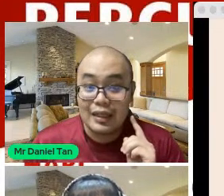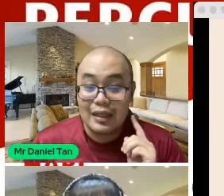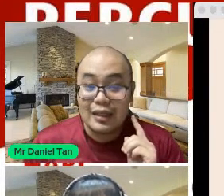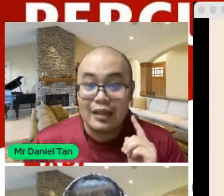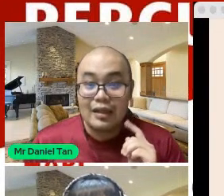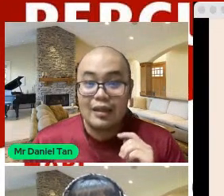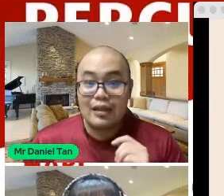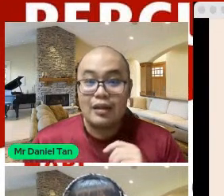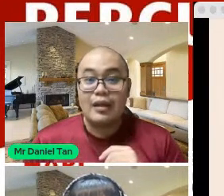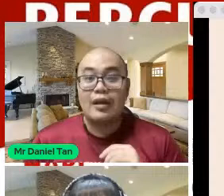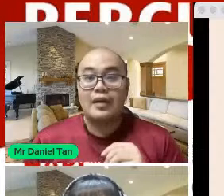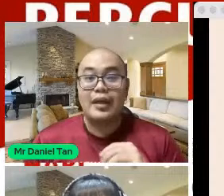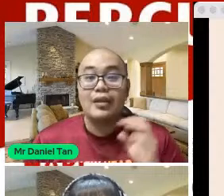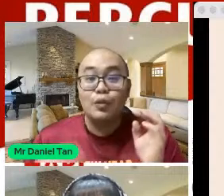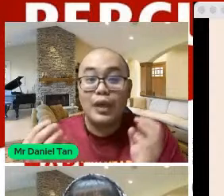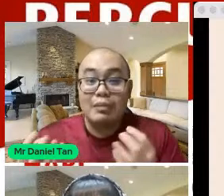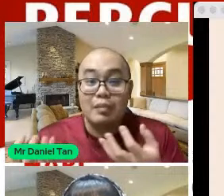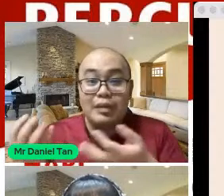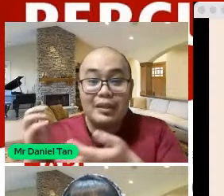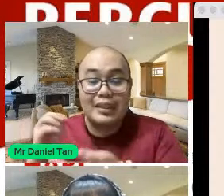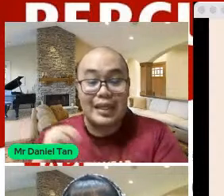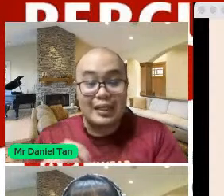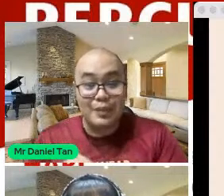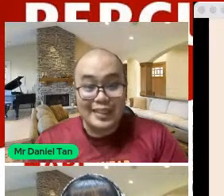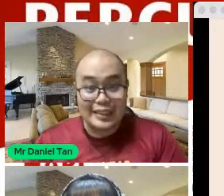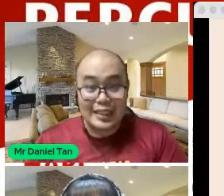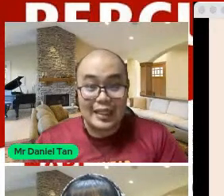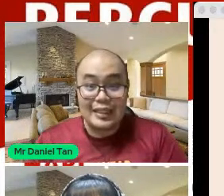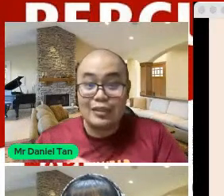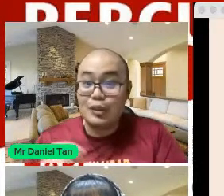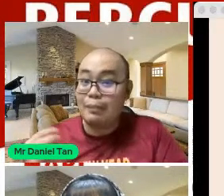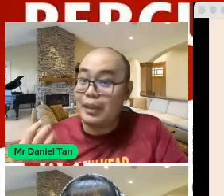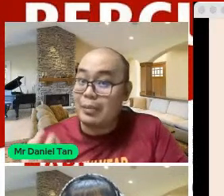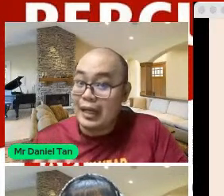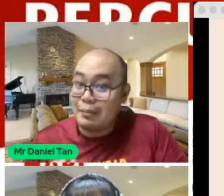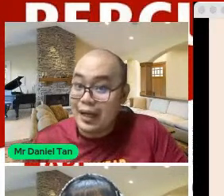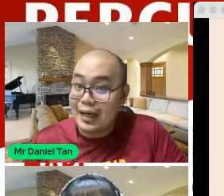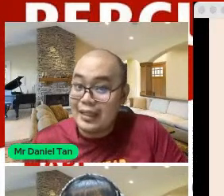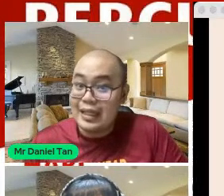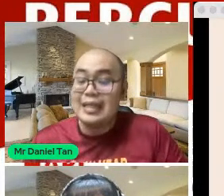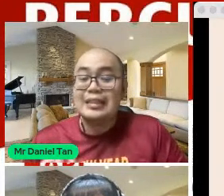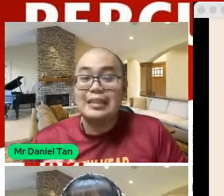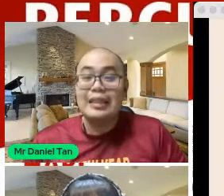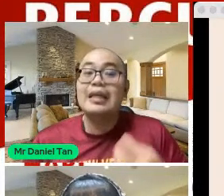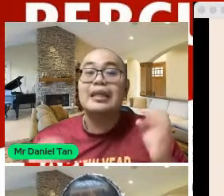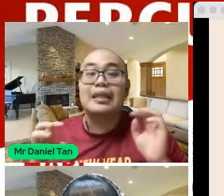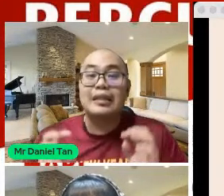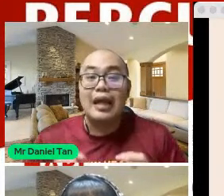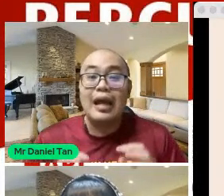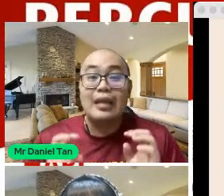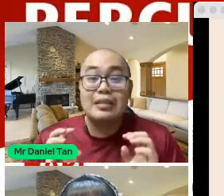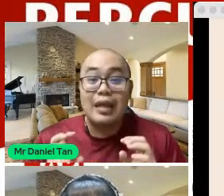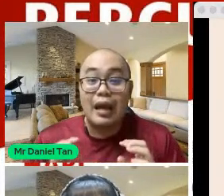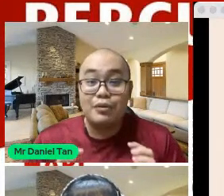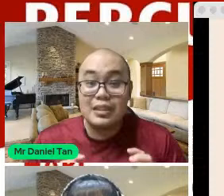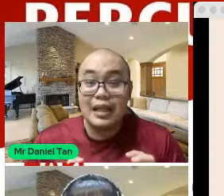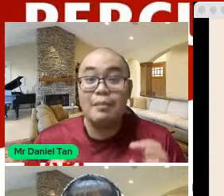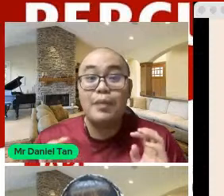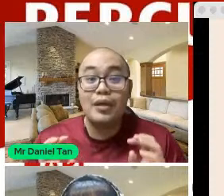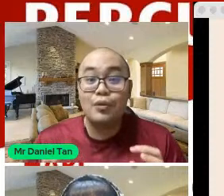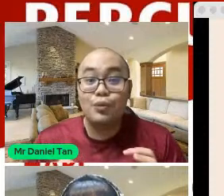kita setelah Oke Tuhan memberi kita kebijaksanaan dan juga pelbagai bakat jadi kita